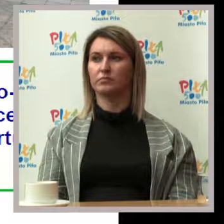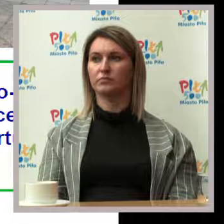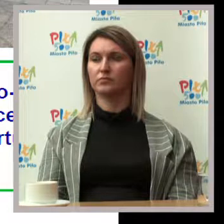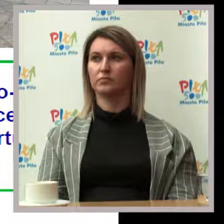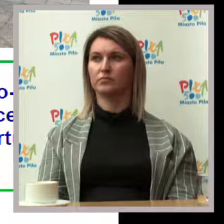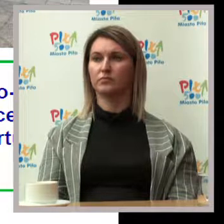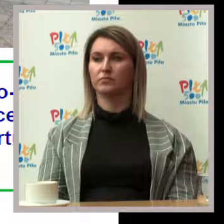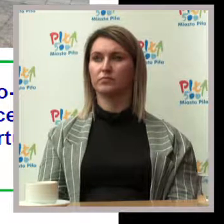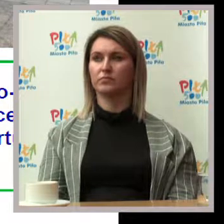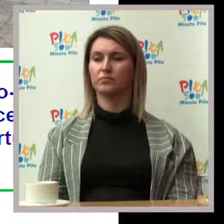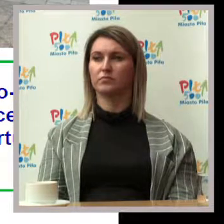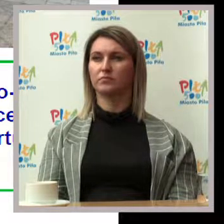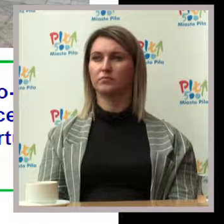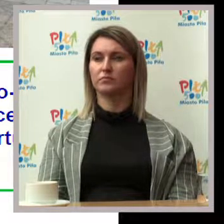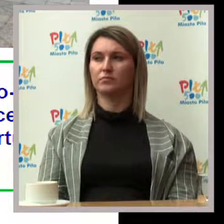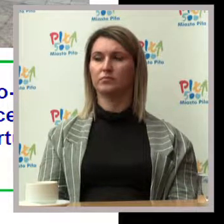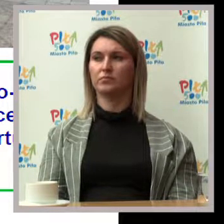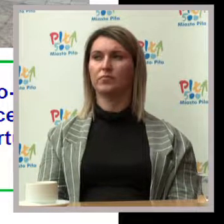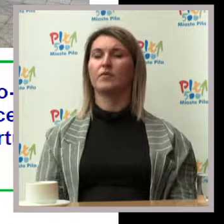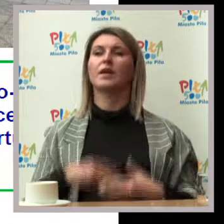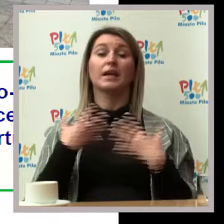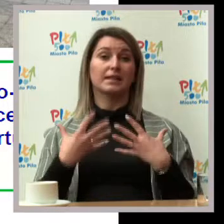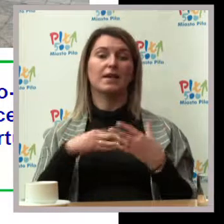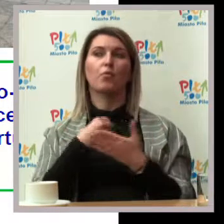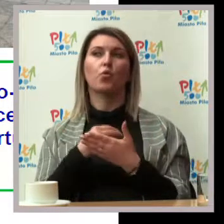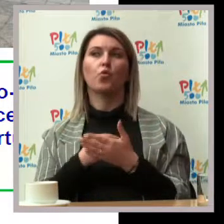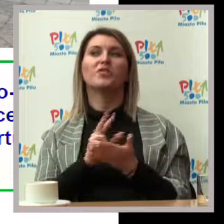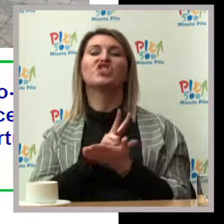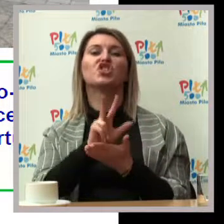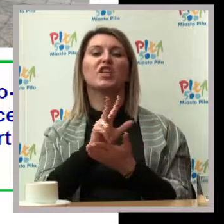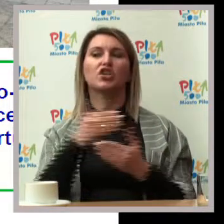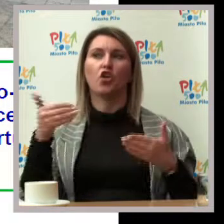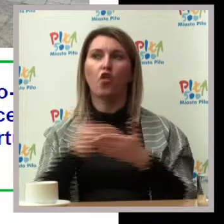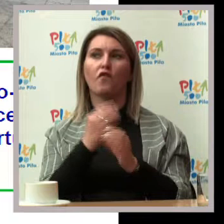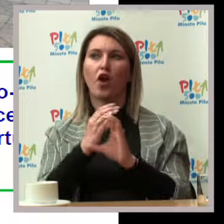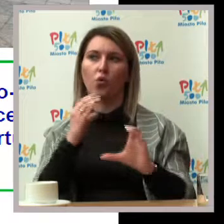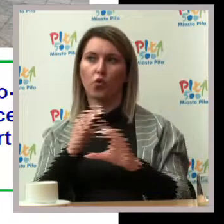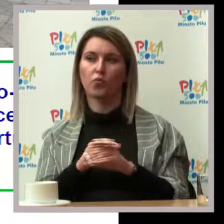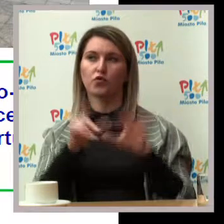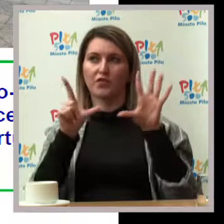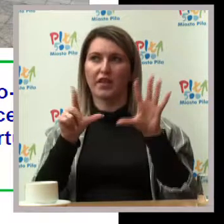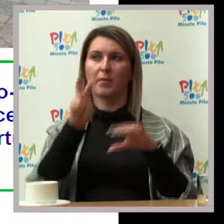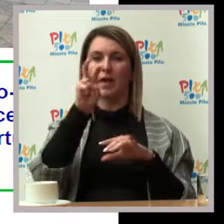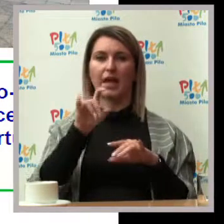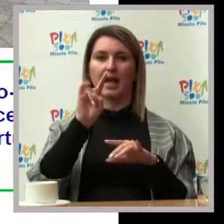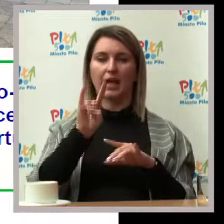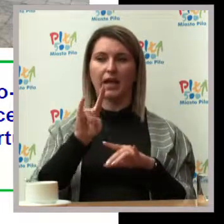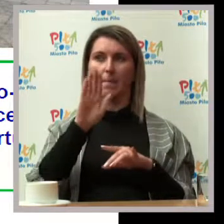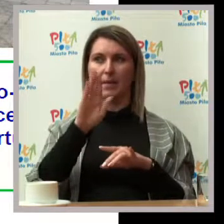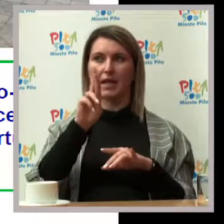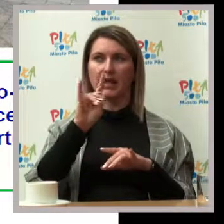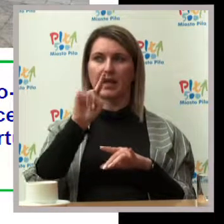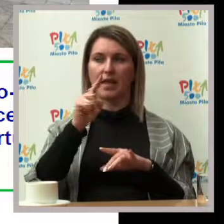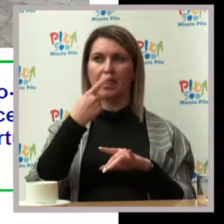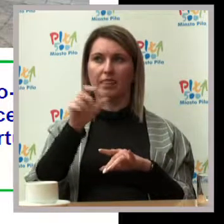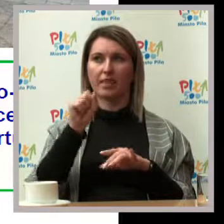zaczynamy realizować, zakupimy 13 autobusów, 7 z silnikiem hybrydowym i 6 z silnikiem diesla. Przebudowa węzła przesiadkowego przy ulicy